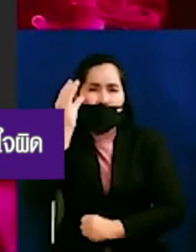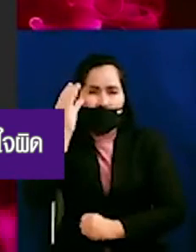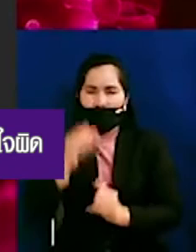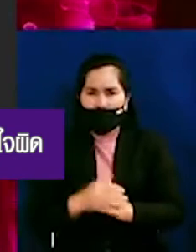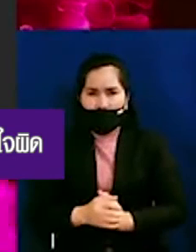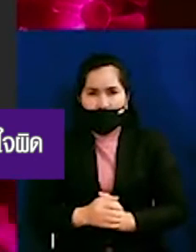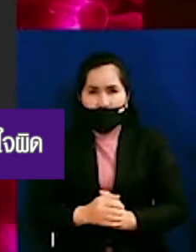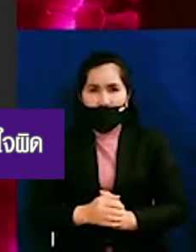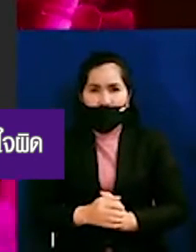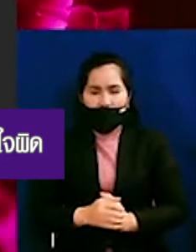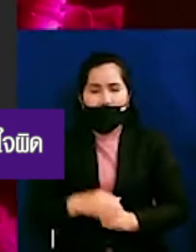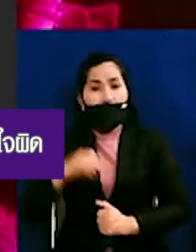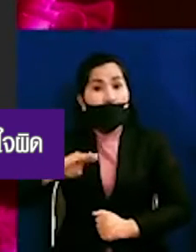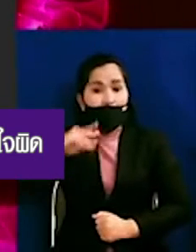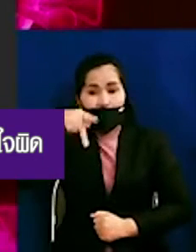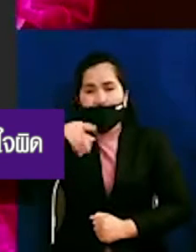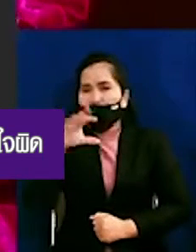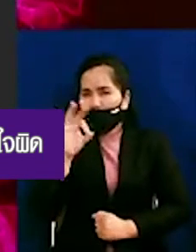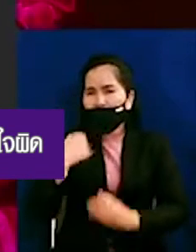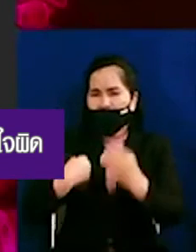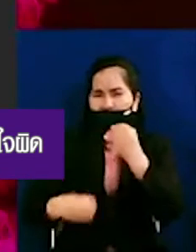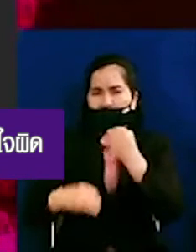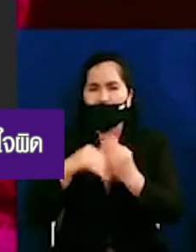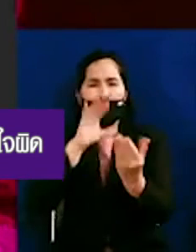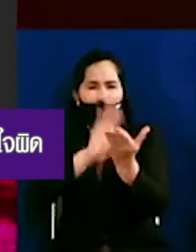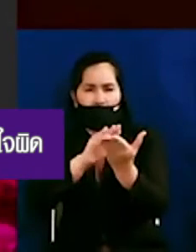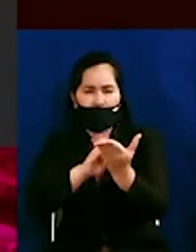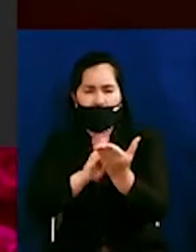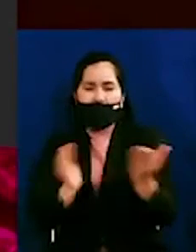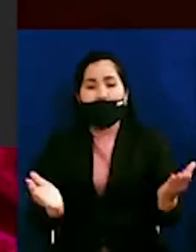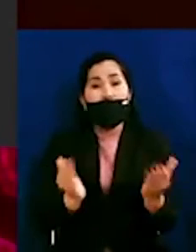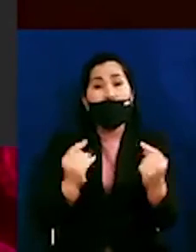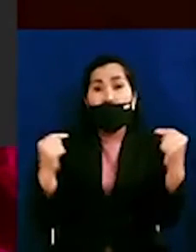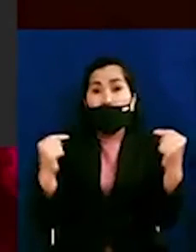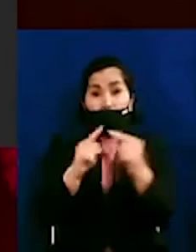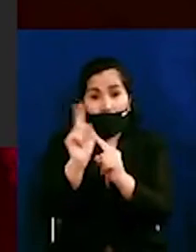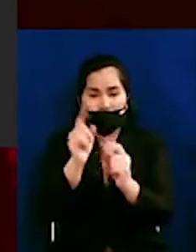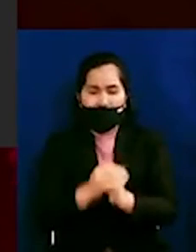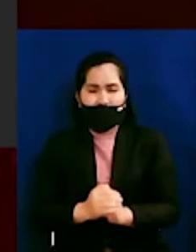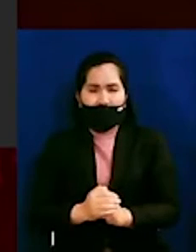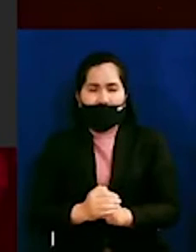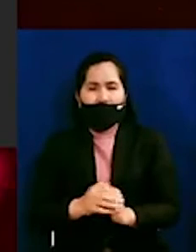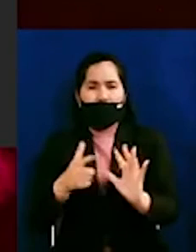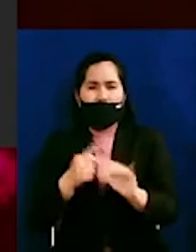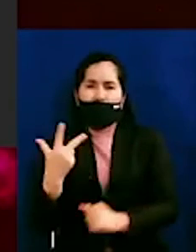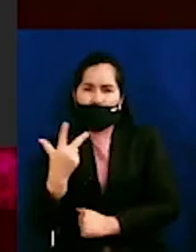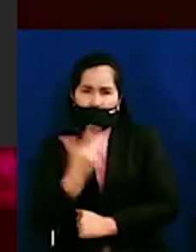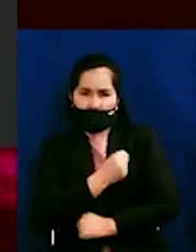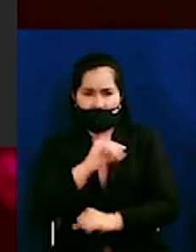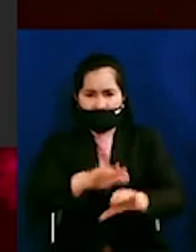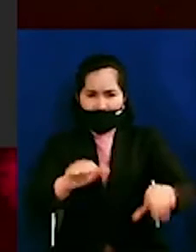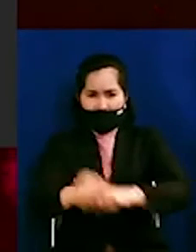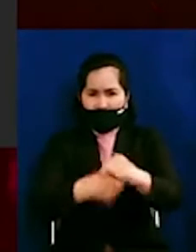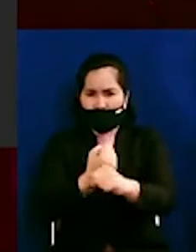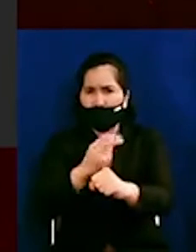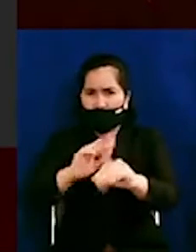นอกจากนี้บริษัทไวเซอร์ก็มีข้อมูลสนับสนุนในเรื่องของการที่วัคซีนเนี่ยจะสามารถใช้ได้ในเด็กอายุตั้ง